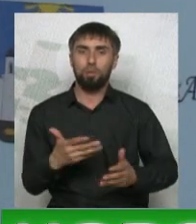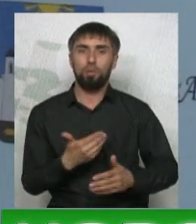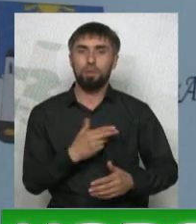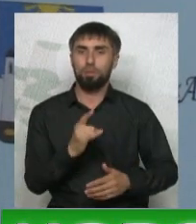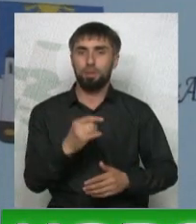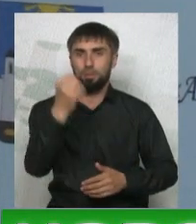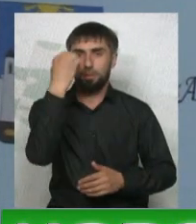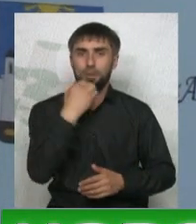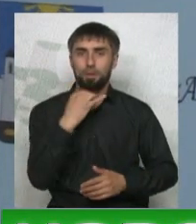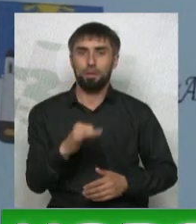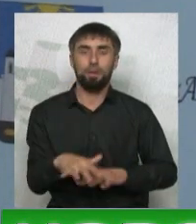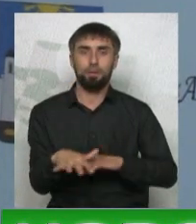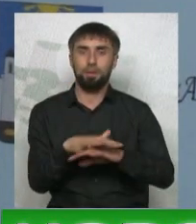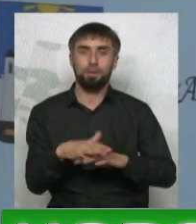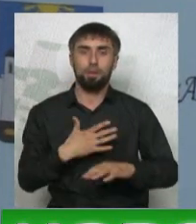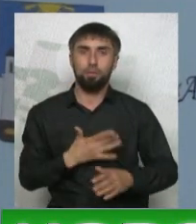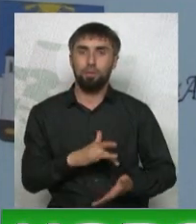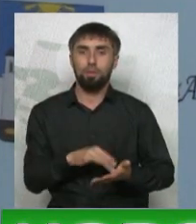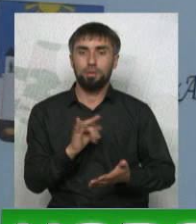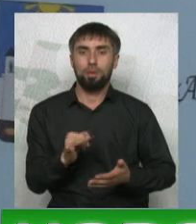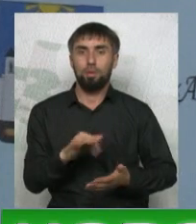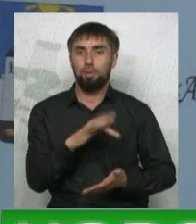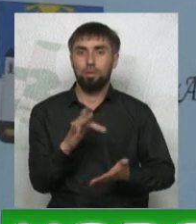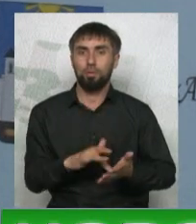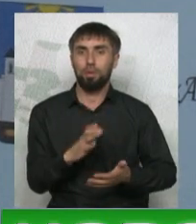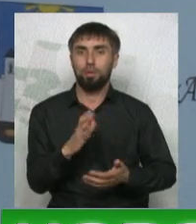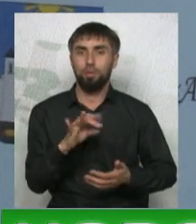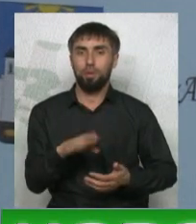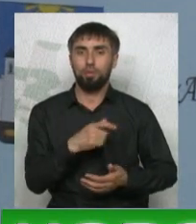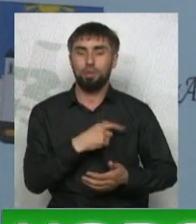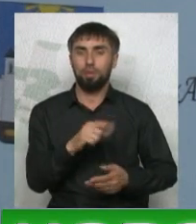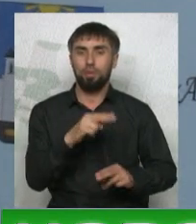поблагодарить и население нашего города, и городской совет депутатов за оказанное доверие.